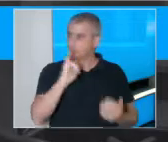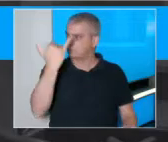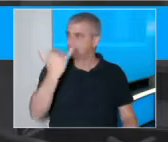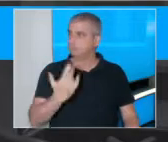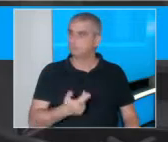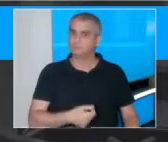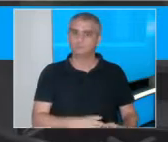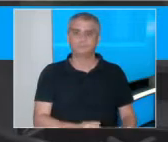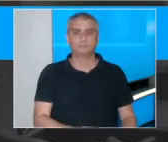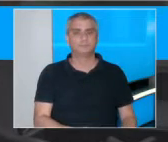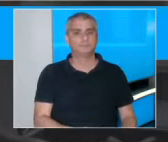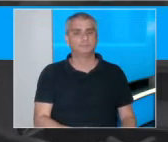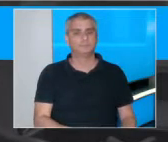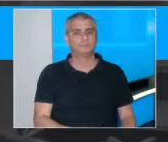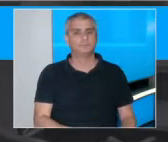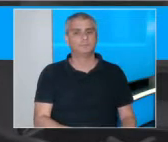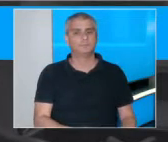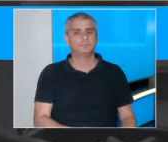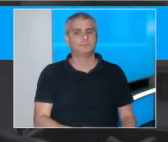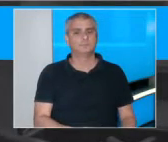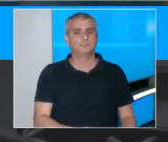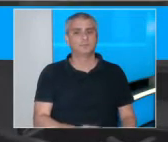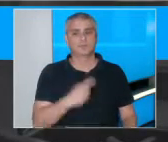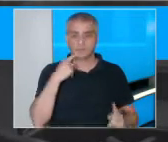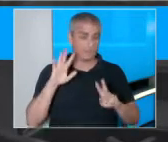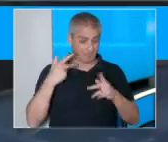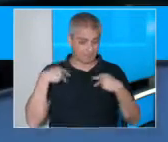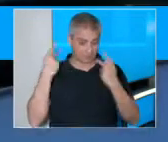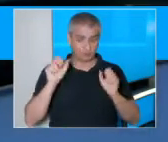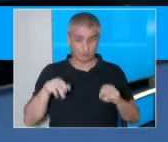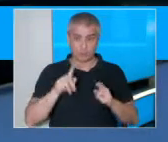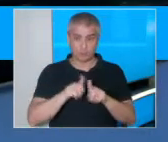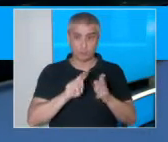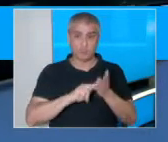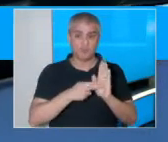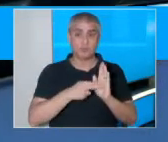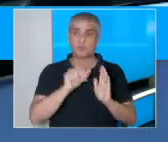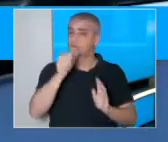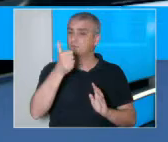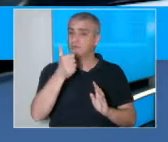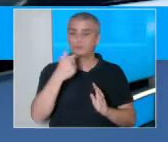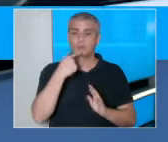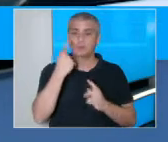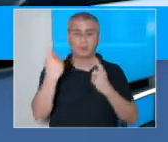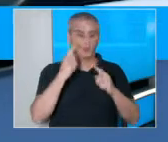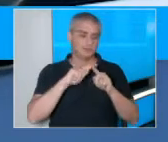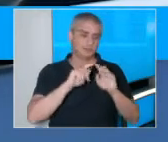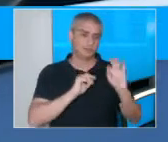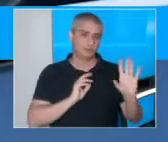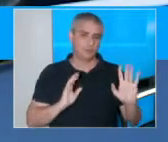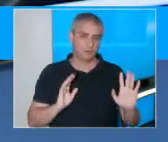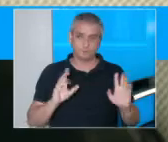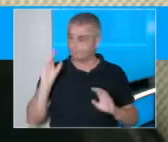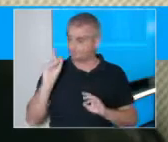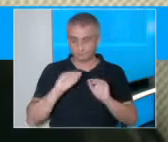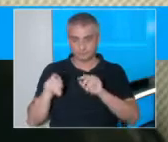משמעית. ואתה אומר כמו דודי אמסלם, כשאנחנו נחזור לשלטון, אנחנו ננקוט באותה מדיניות כלפיכם. קודם כל אמרתי לך, כל אחד יש את הסגנון שלו.